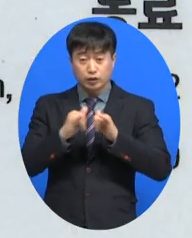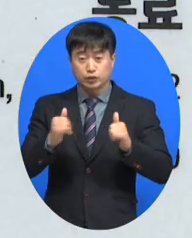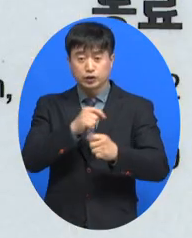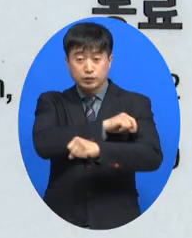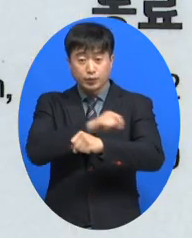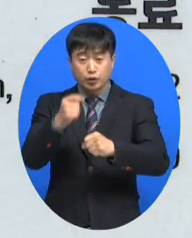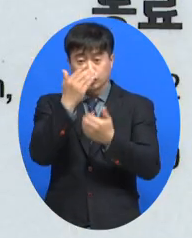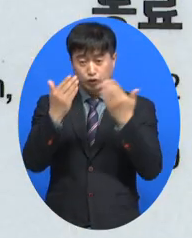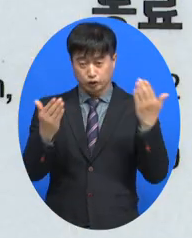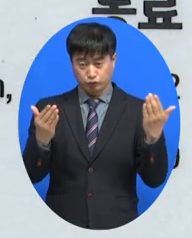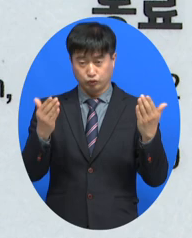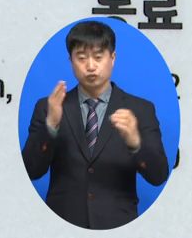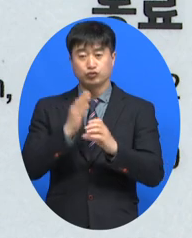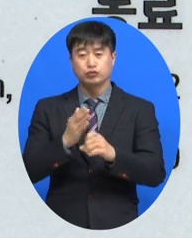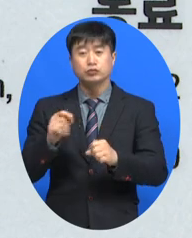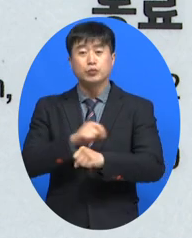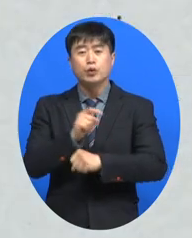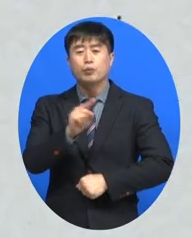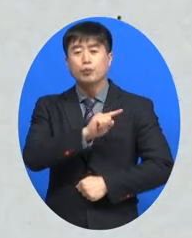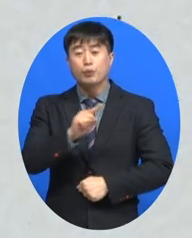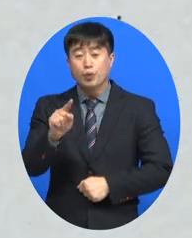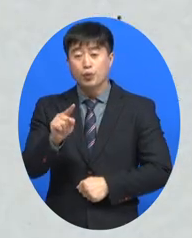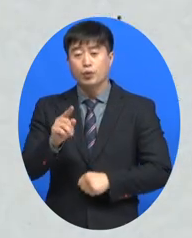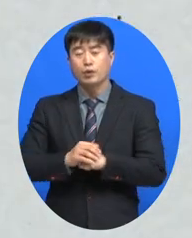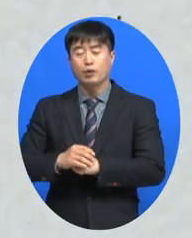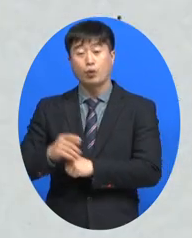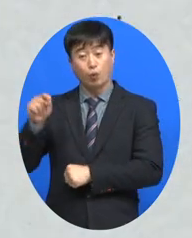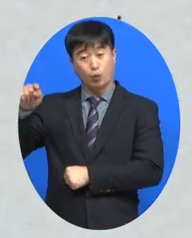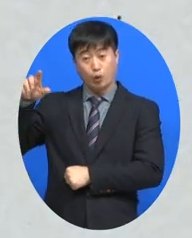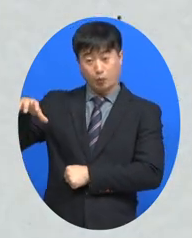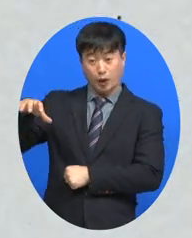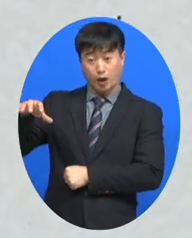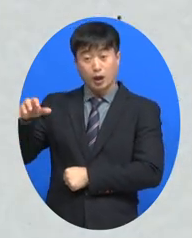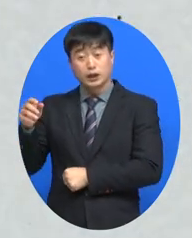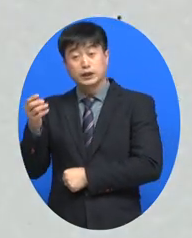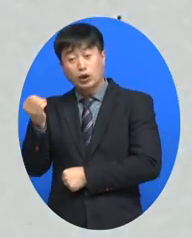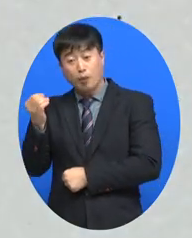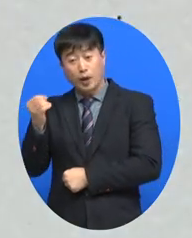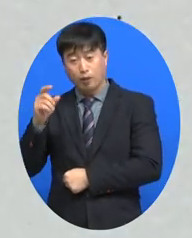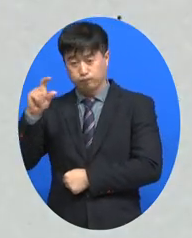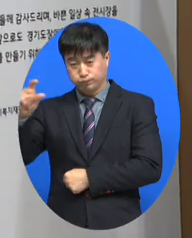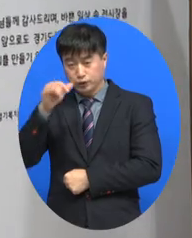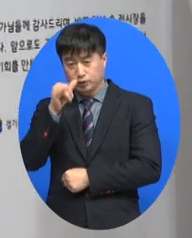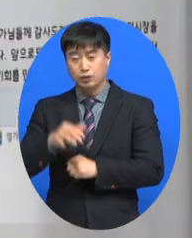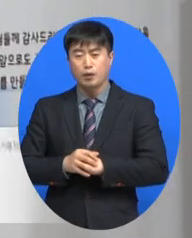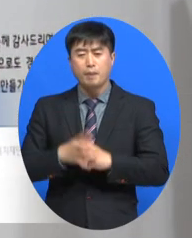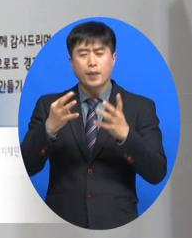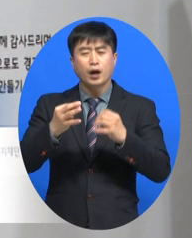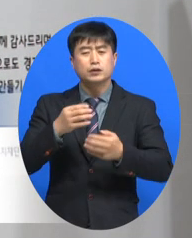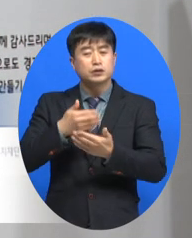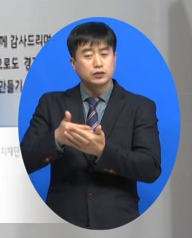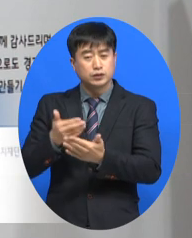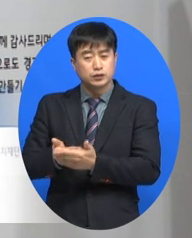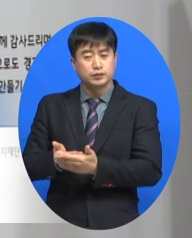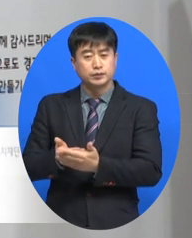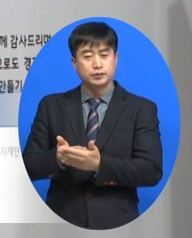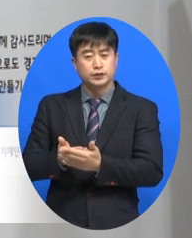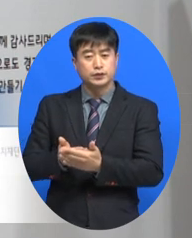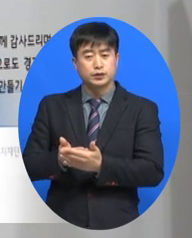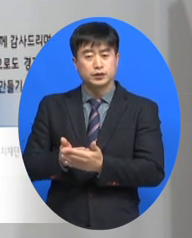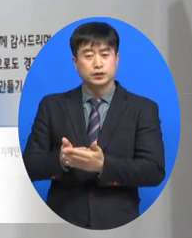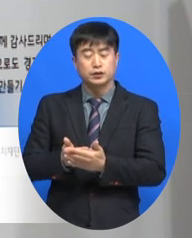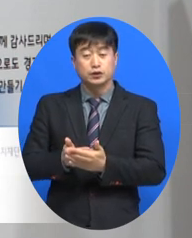예술인 특별 전시회를 연 건데 특이한 건 작품 한쪽에 가격표가 있습니다. 많은